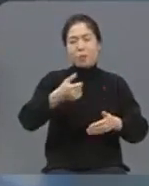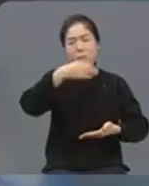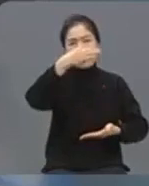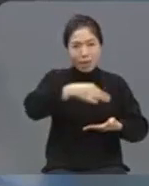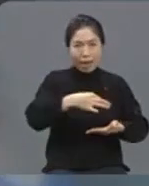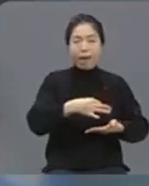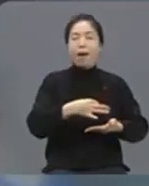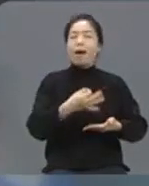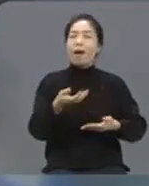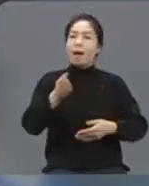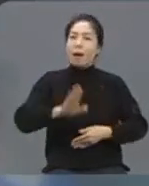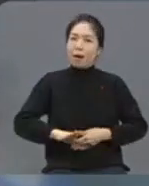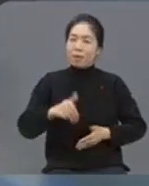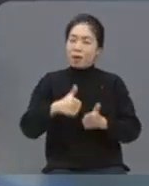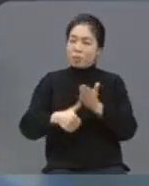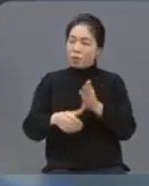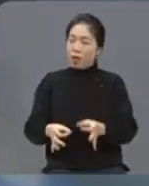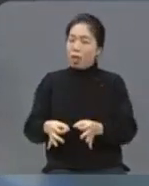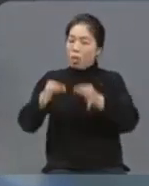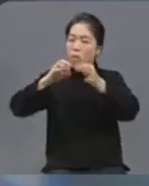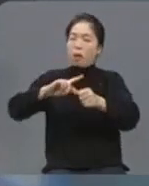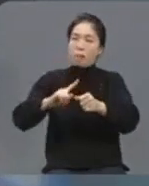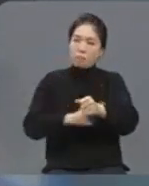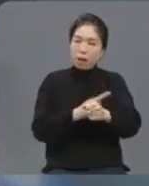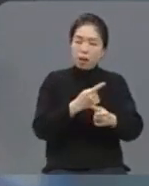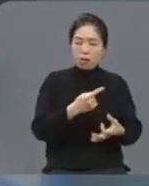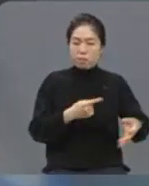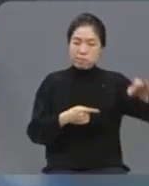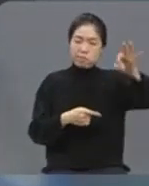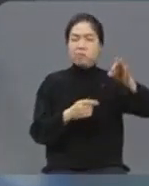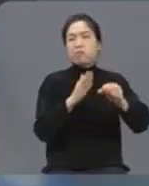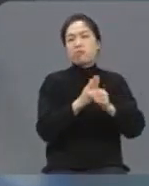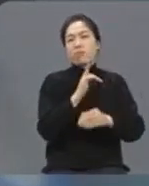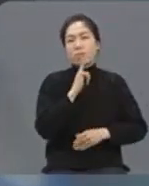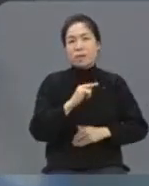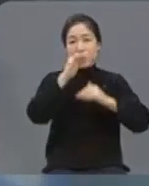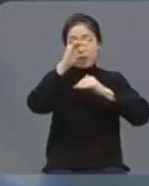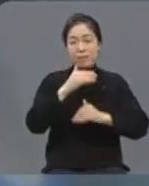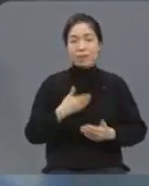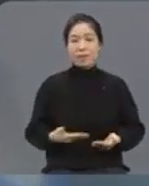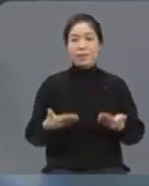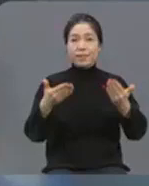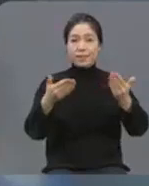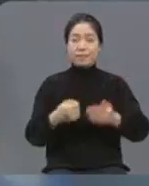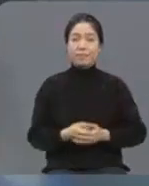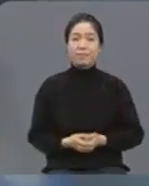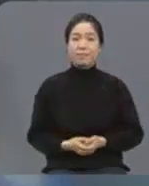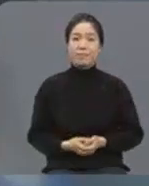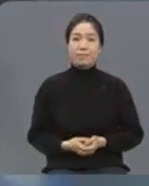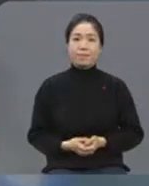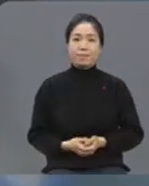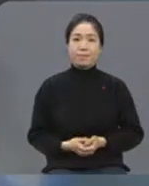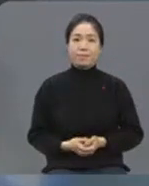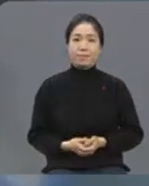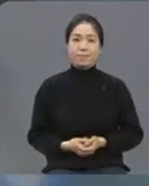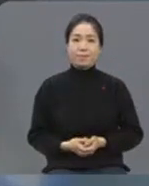군내 식당들도 가파른 물가 상승에 가격을 올리고 있다고 합니다 곽선정 기자의 보도입니다